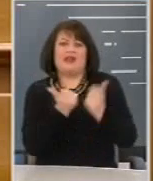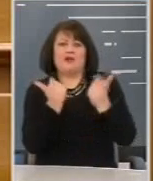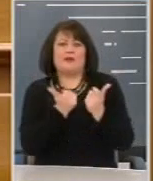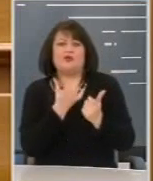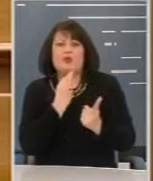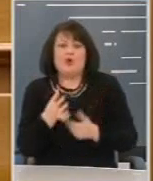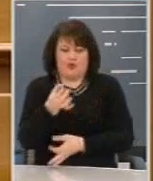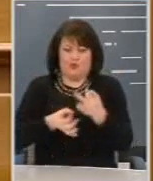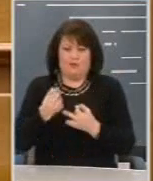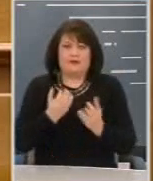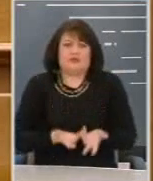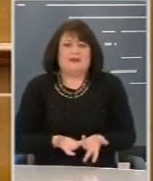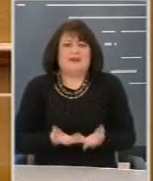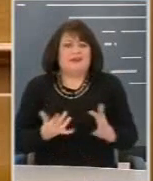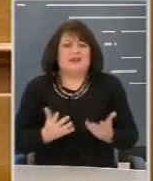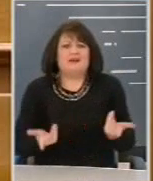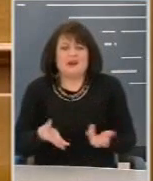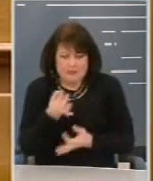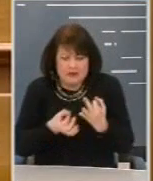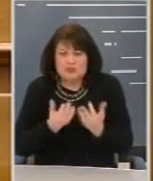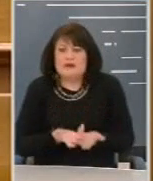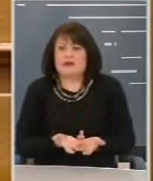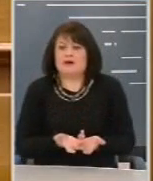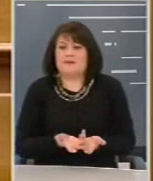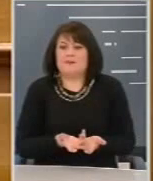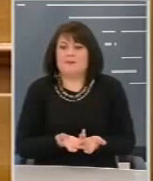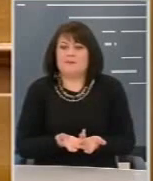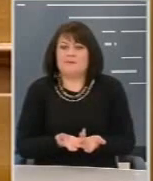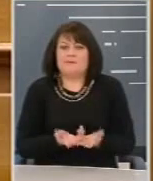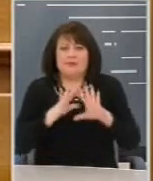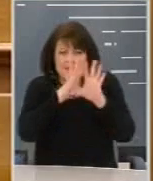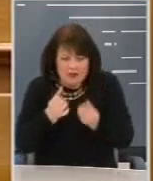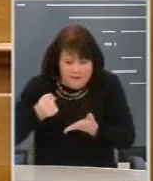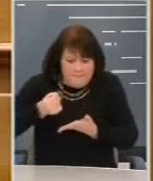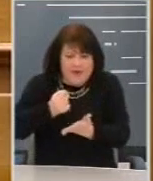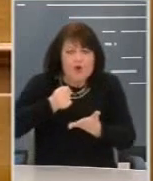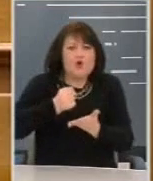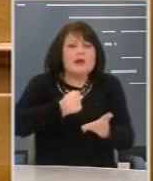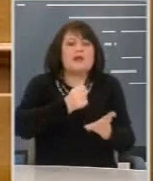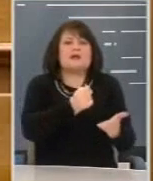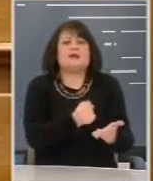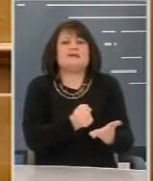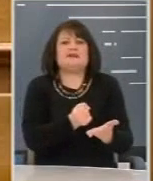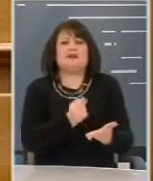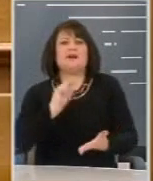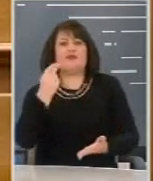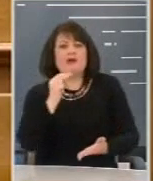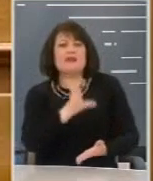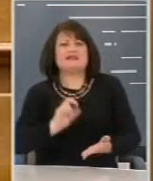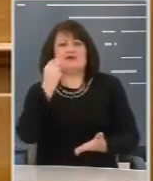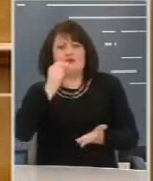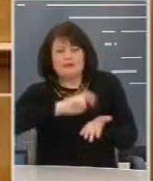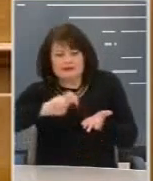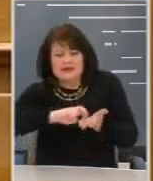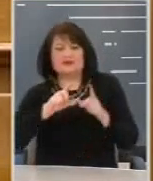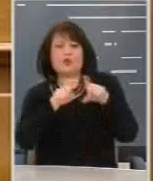τα λεφτά? Για εκλογικές δαπάνες? Όχι. Εκαλύπτονται όλα τα χρήματα από τις επιχορηγήσεις. Υπάρχουν εισφορές των βουλευτών, των ευρωβουλευτών, υπάρχουν